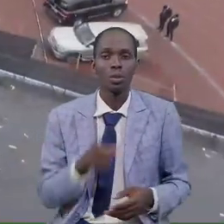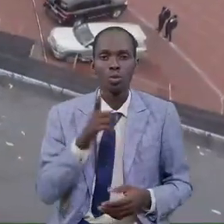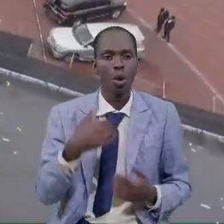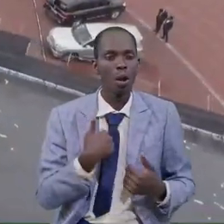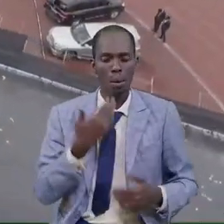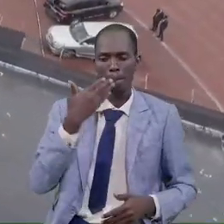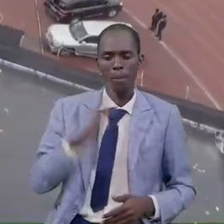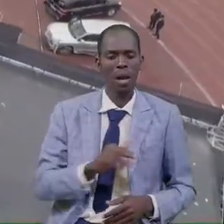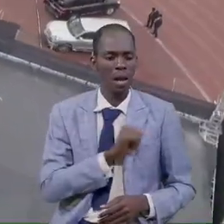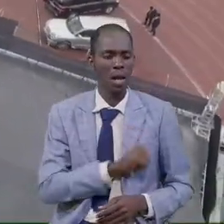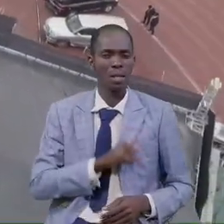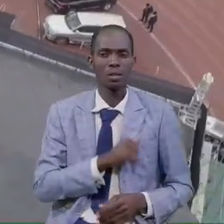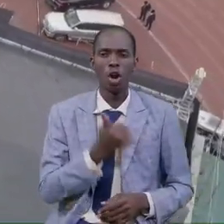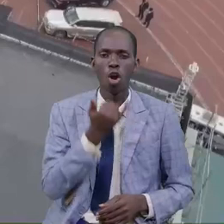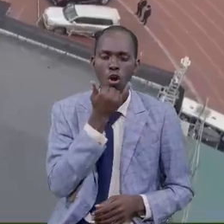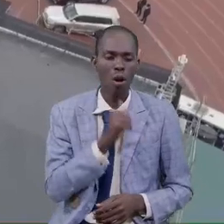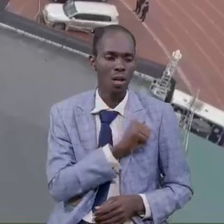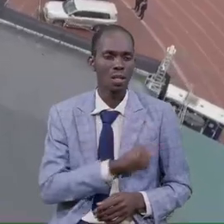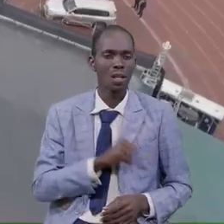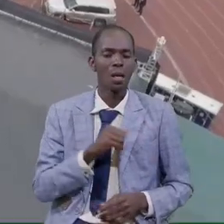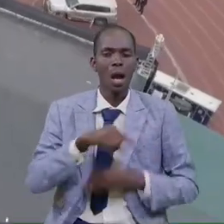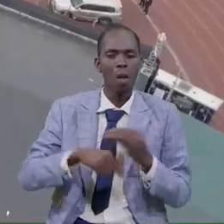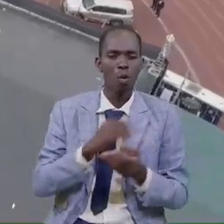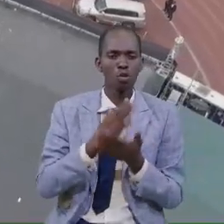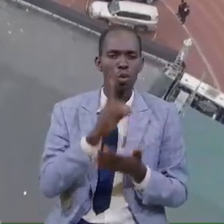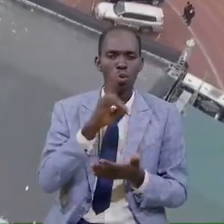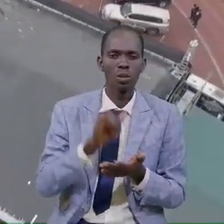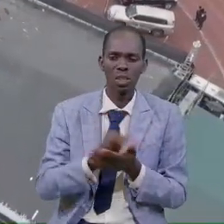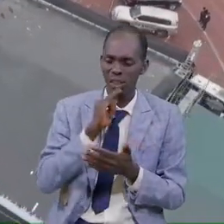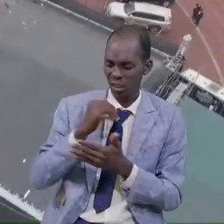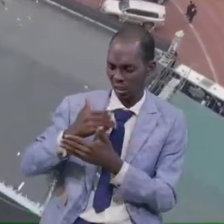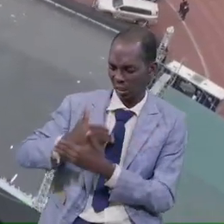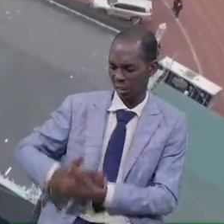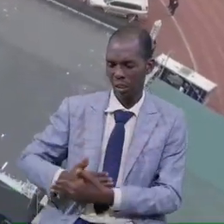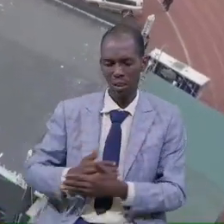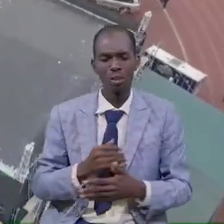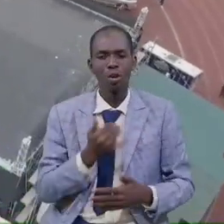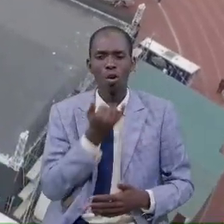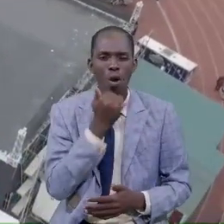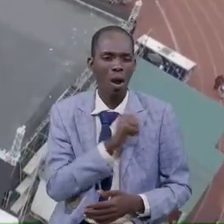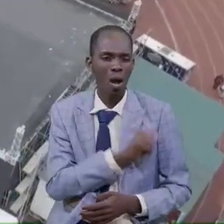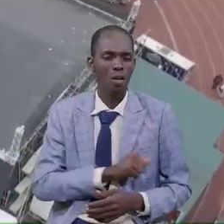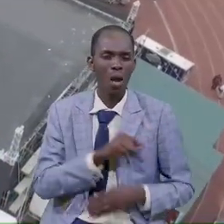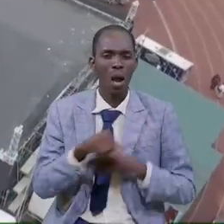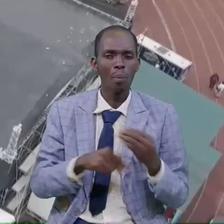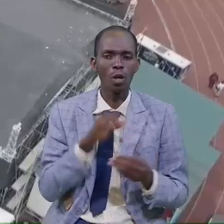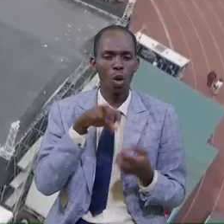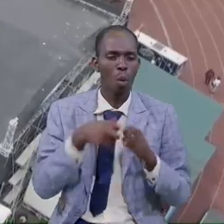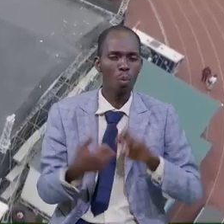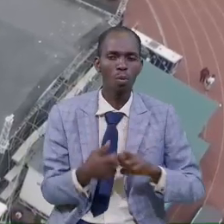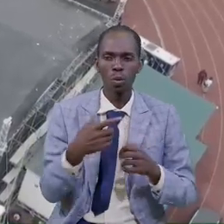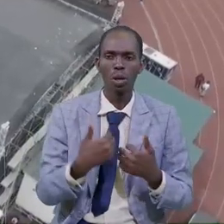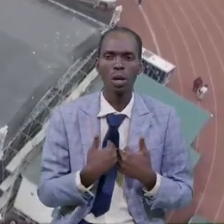une mauvaise attitude envers la personne à côté de toi. Mauvaise attitude envers les problèmes que tu as, mauvaise attitude envers